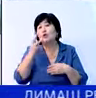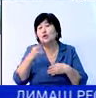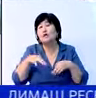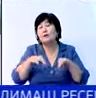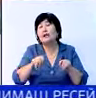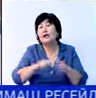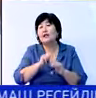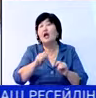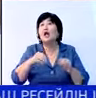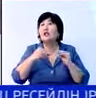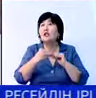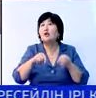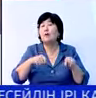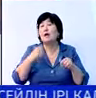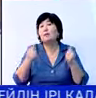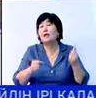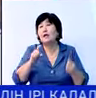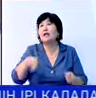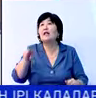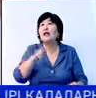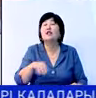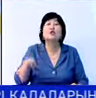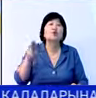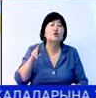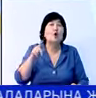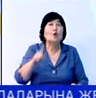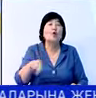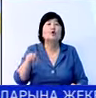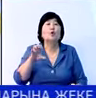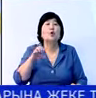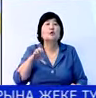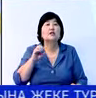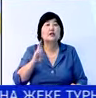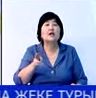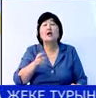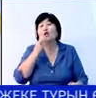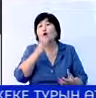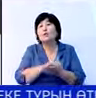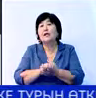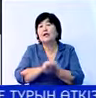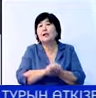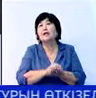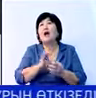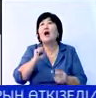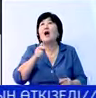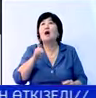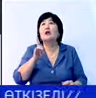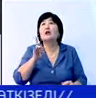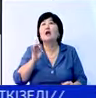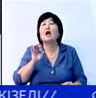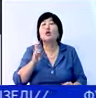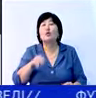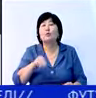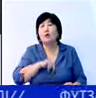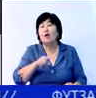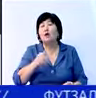табысталды. Темір тұлпарға мінгендердің бірі Данияр Исин. Ол достық жер жауапкершілігі шектеулі серіктестігінде агроном болып жұмыс істейді.